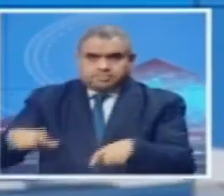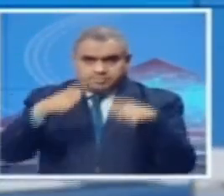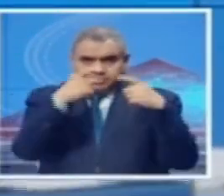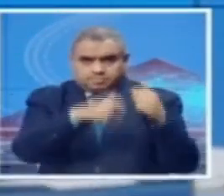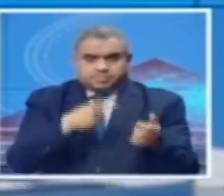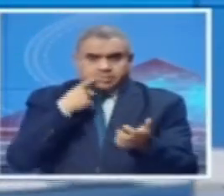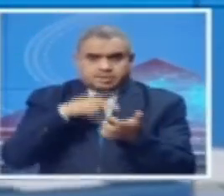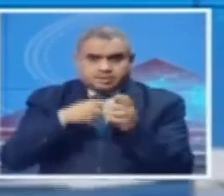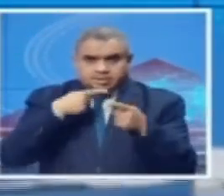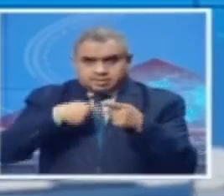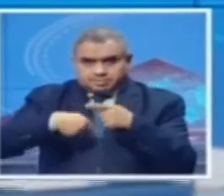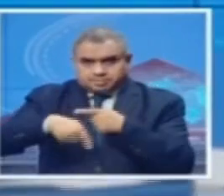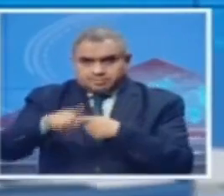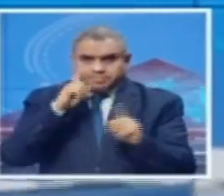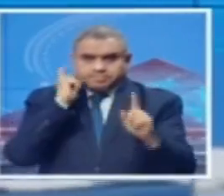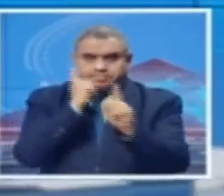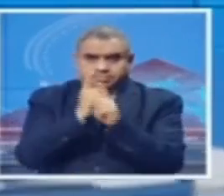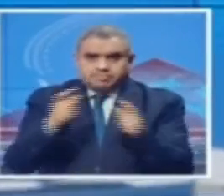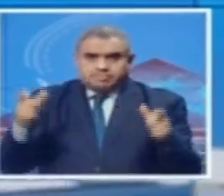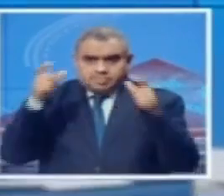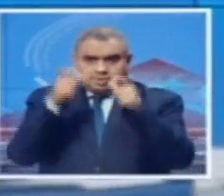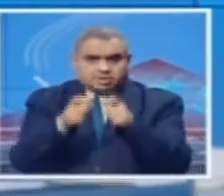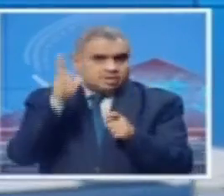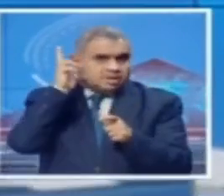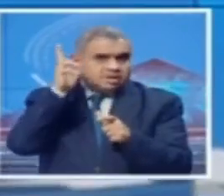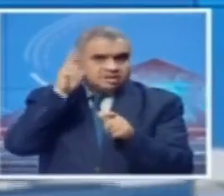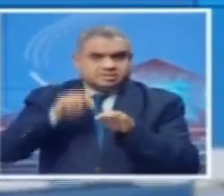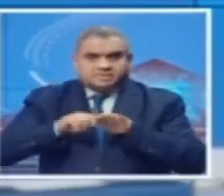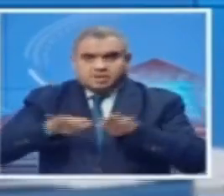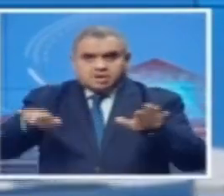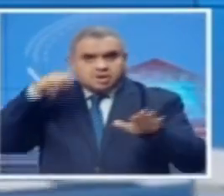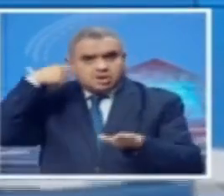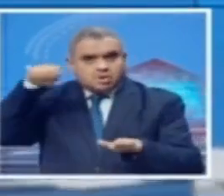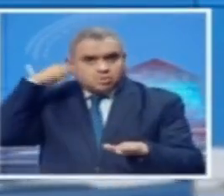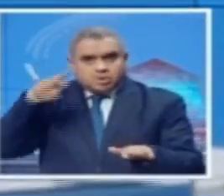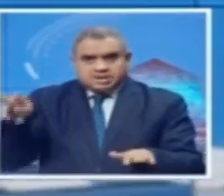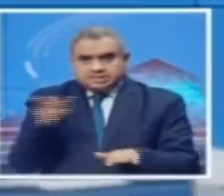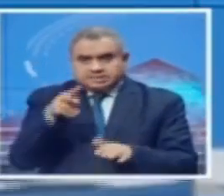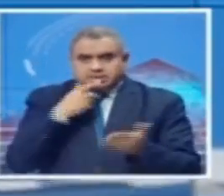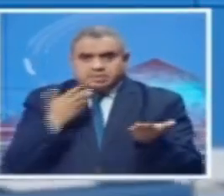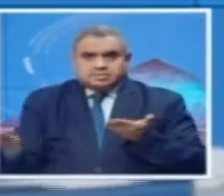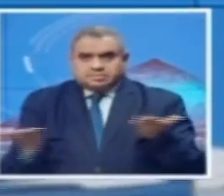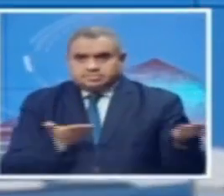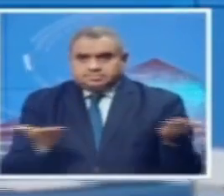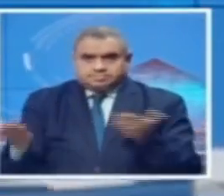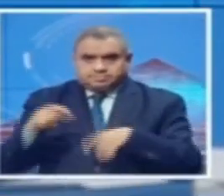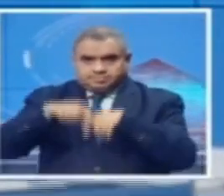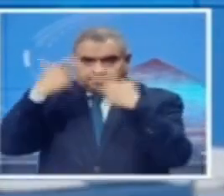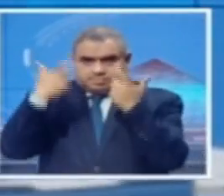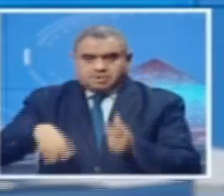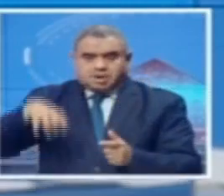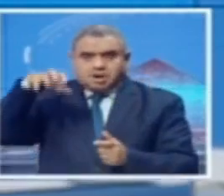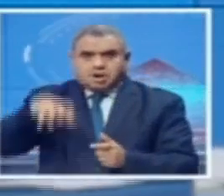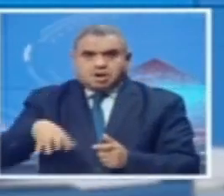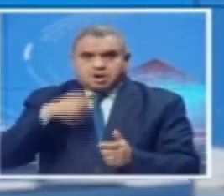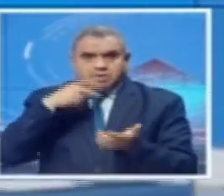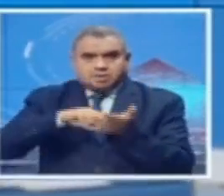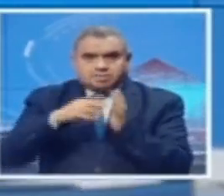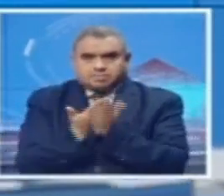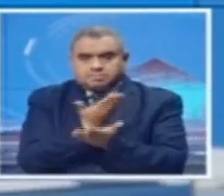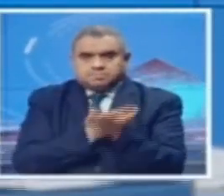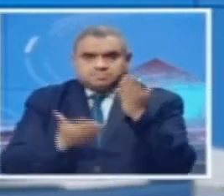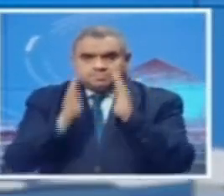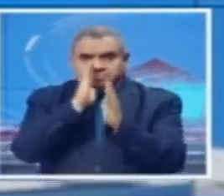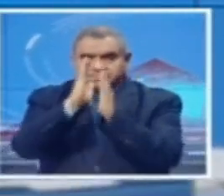تربط بين البلدين. جاء هذا خلال مؤتمر صحفي عقده الوزيران عقب مباحثاتهما في القاهرة التي تناولت